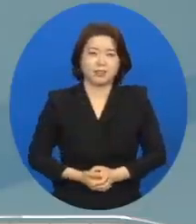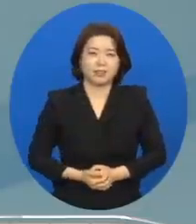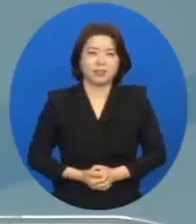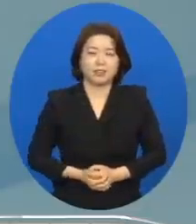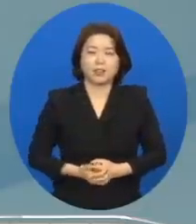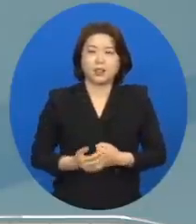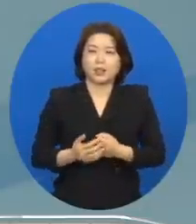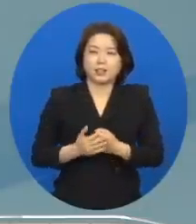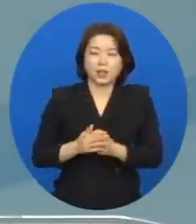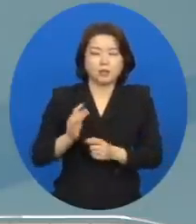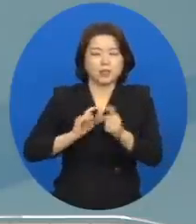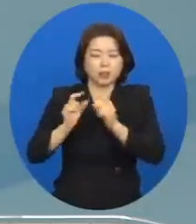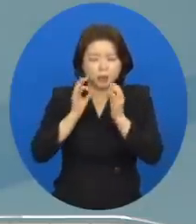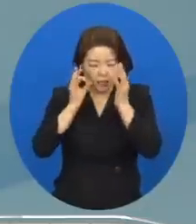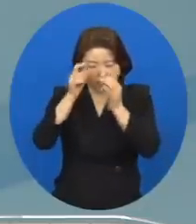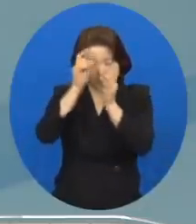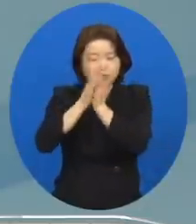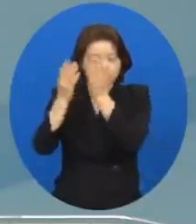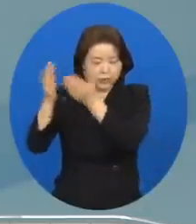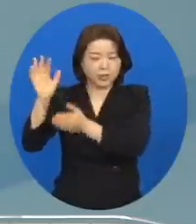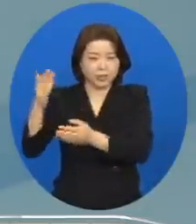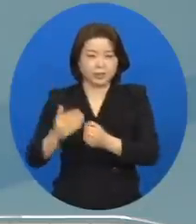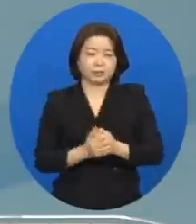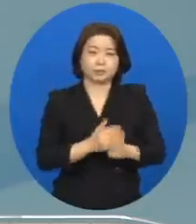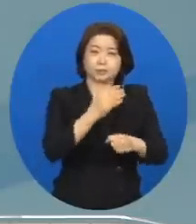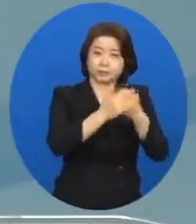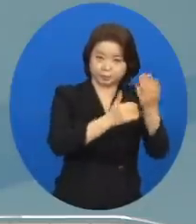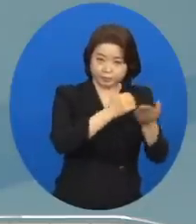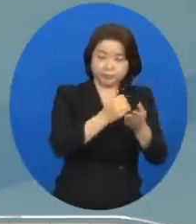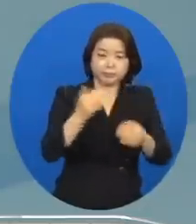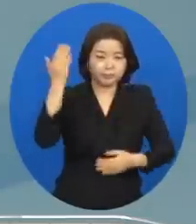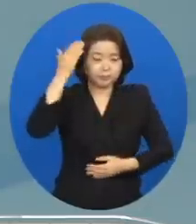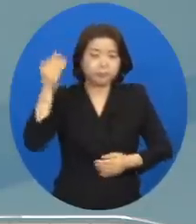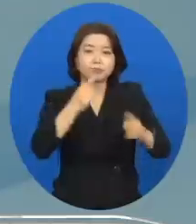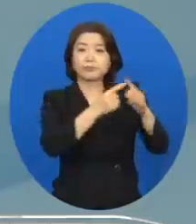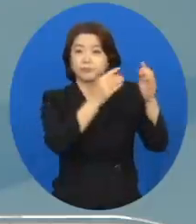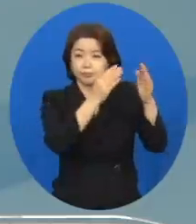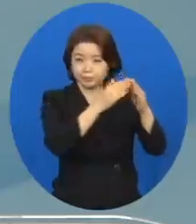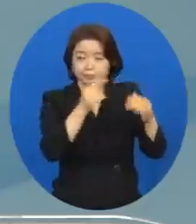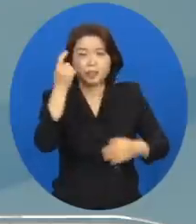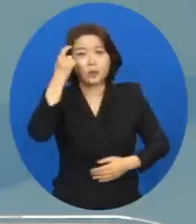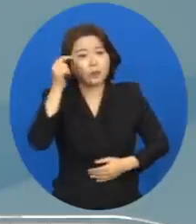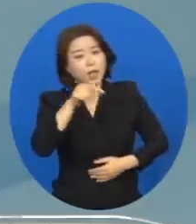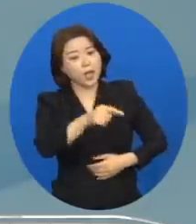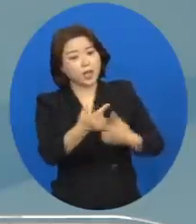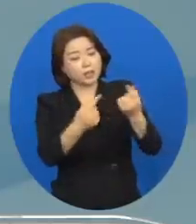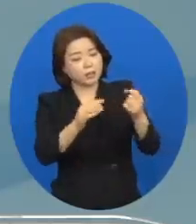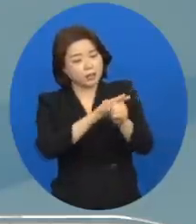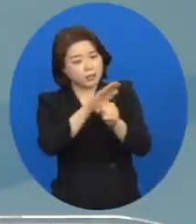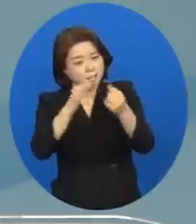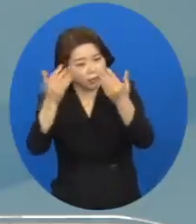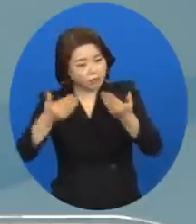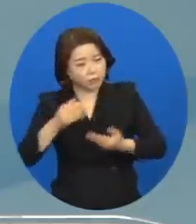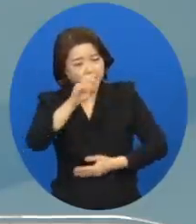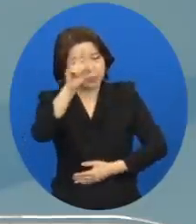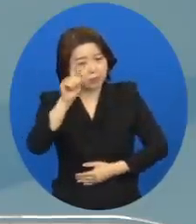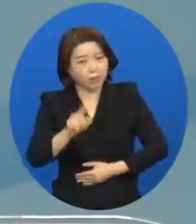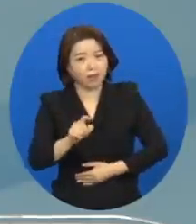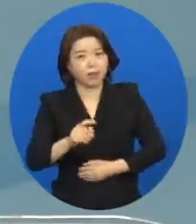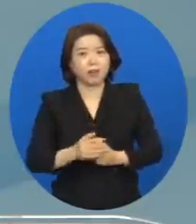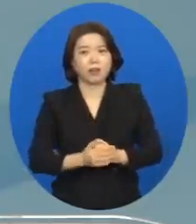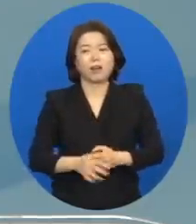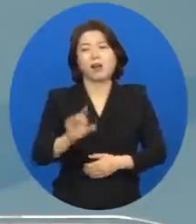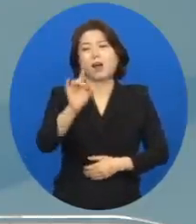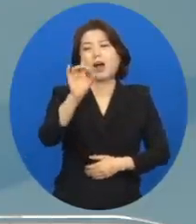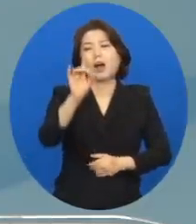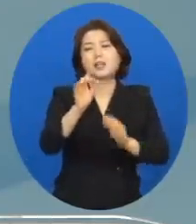하나님께서 우리나라를, 한국 교회를 왜 이렇게 사랑하실까? 한